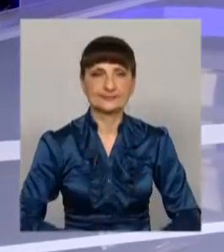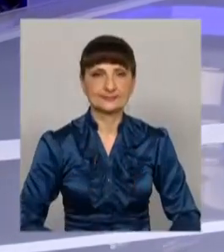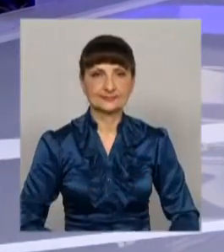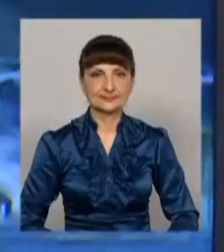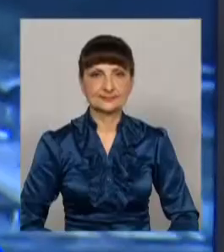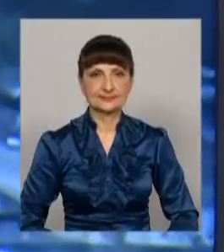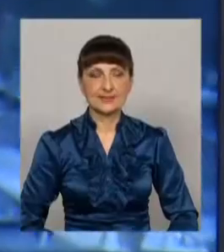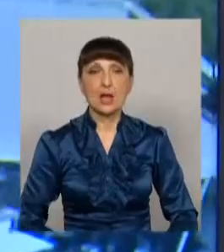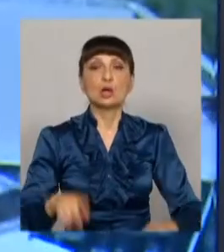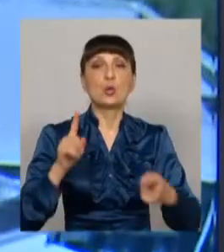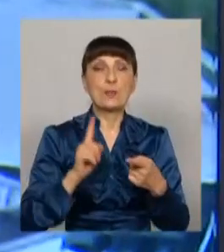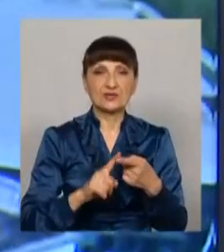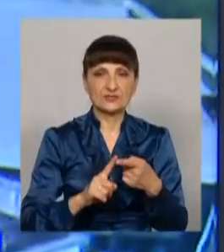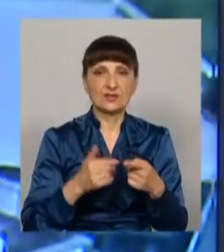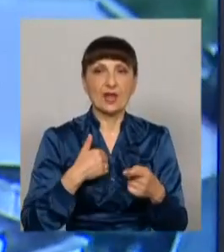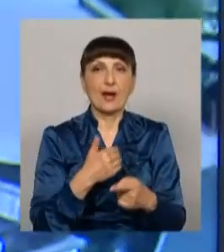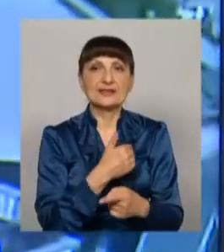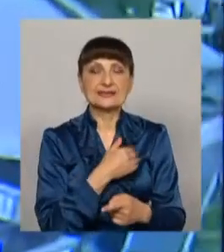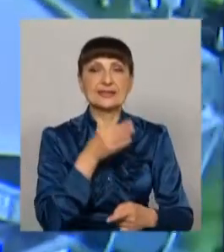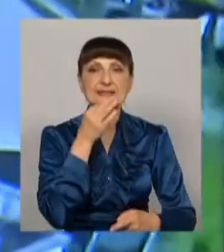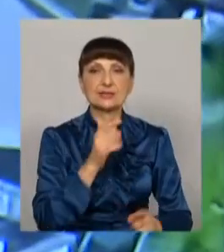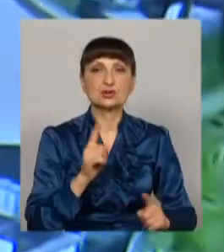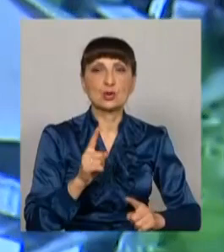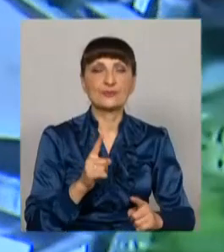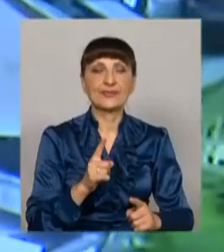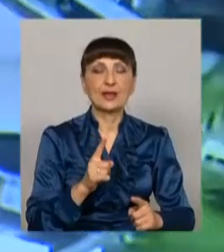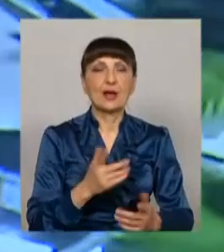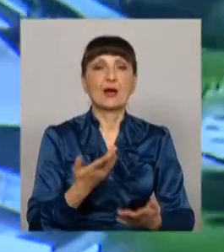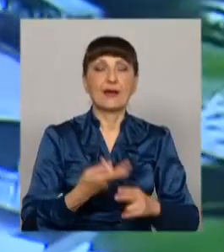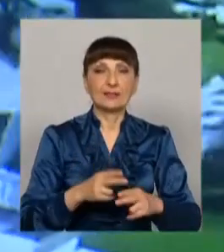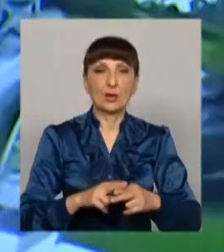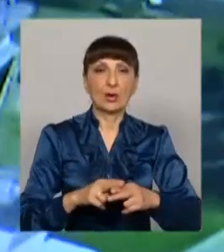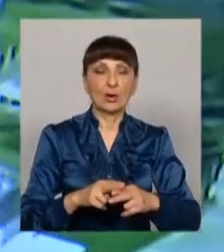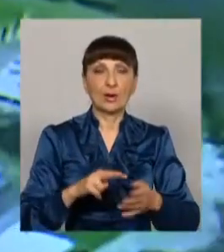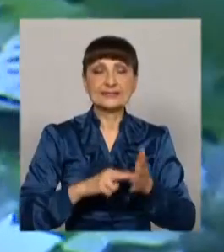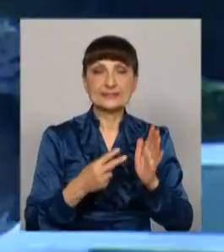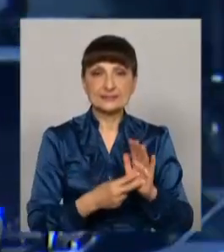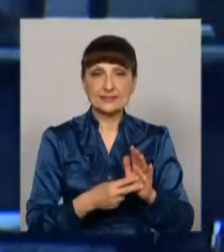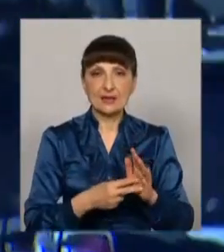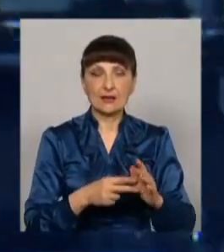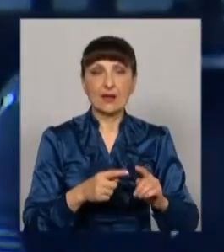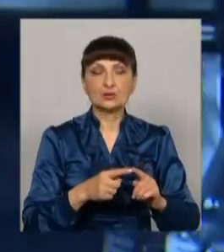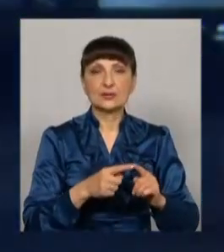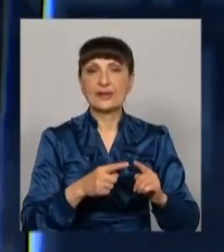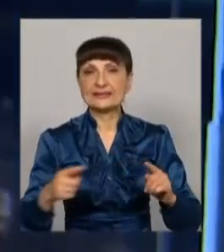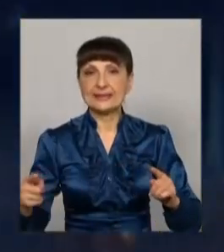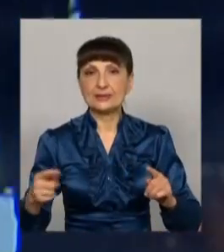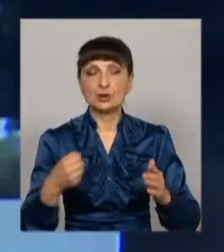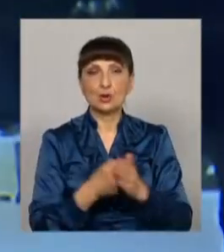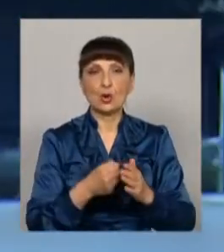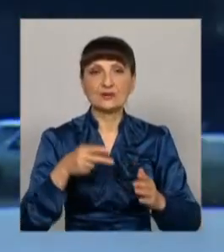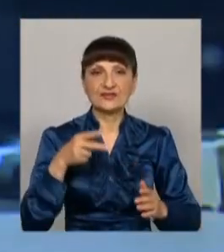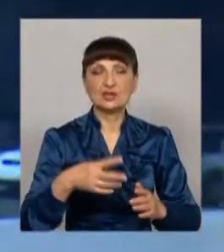всего, я хотел сказать, что основная цель – это продлить горизонт принятия решений до 40-го